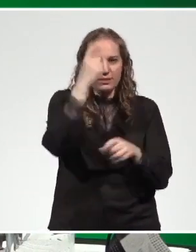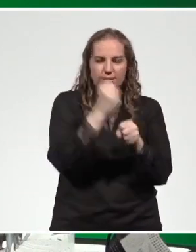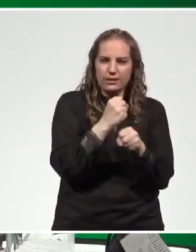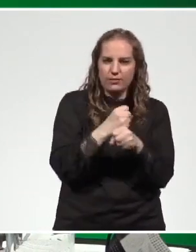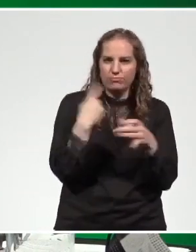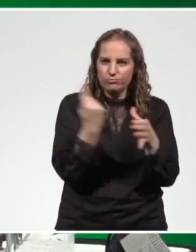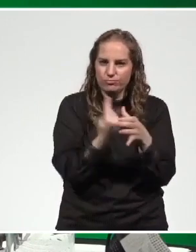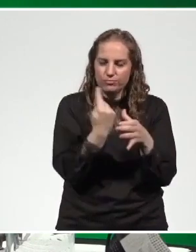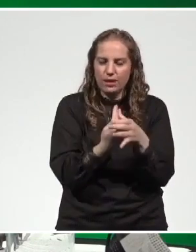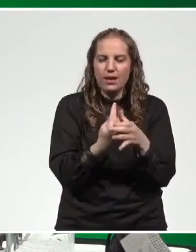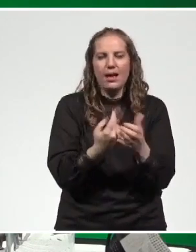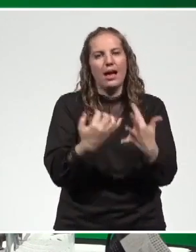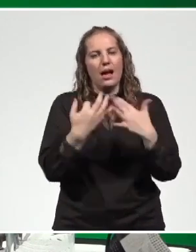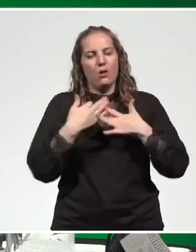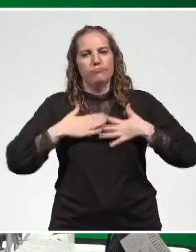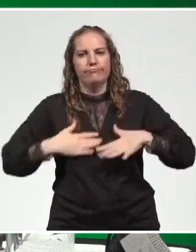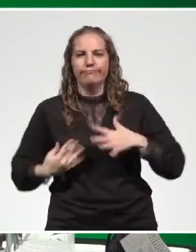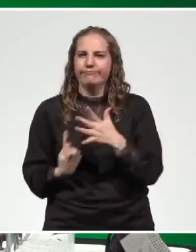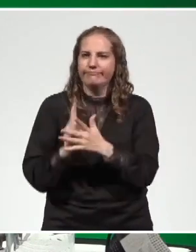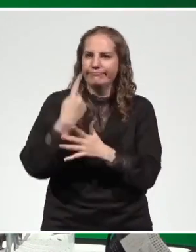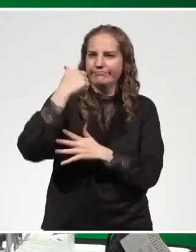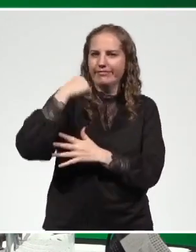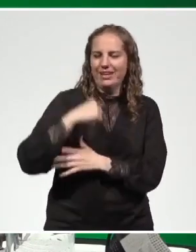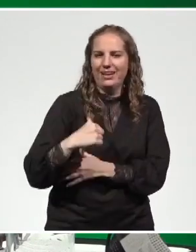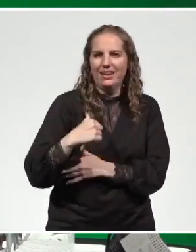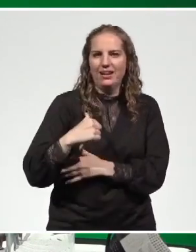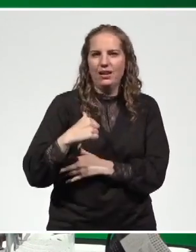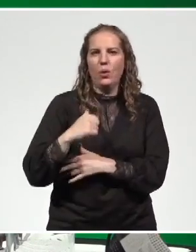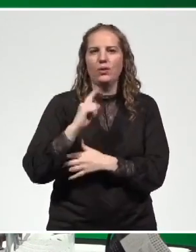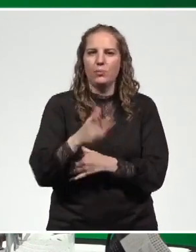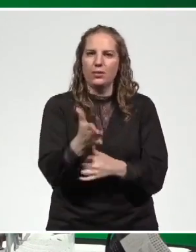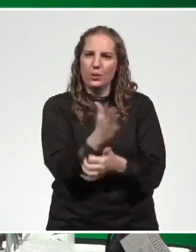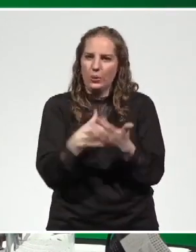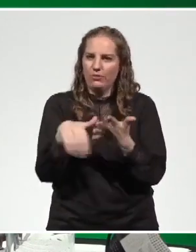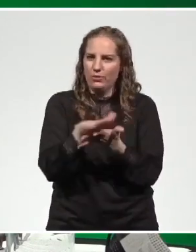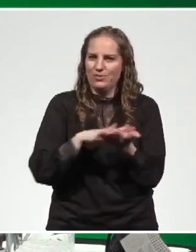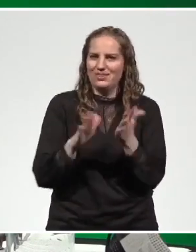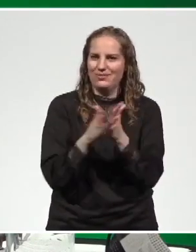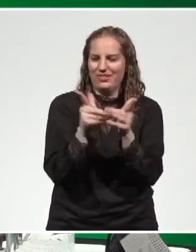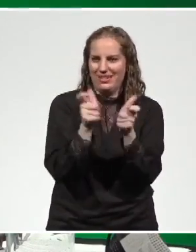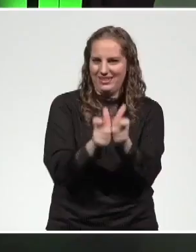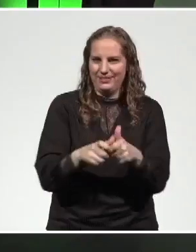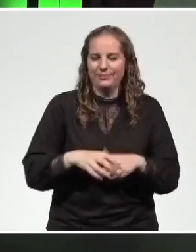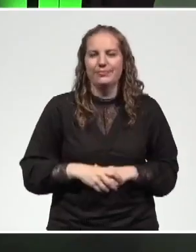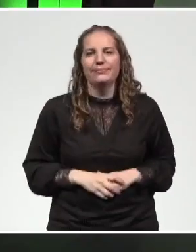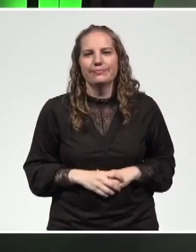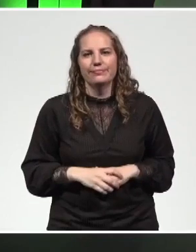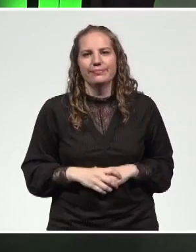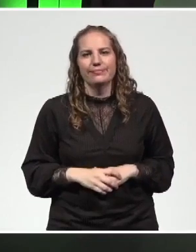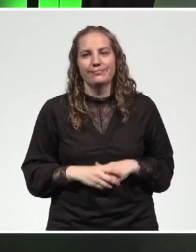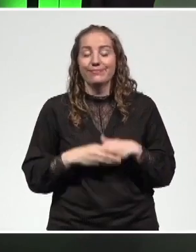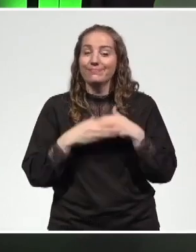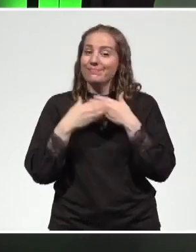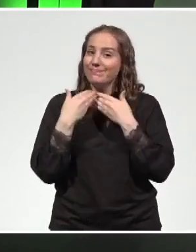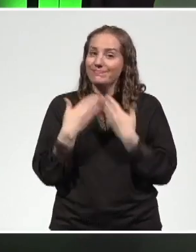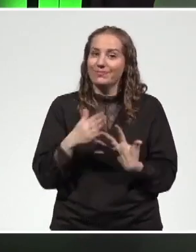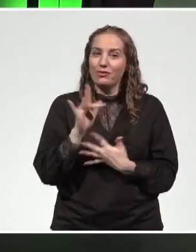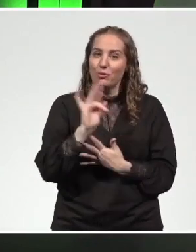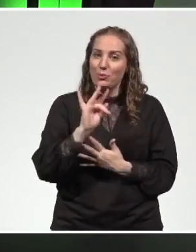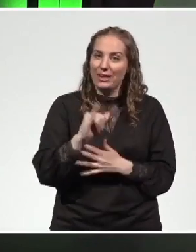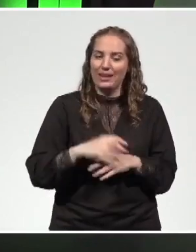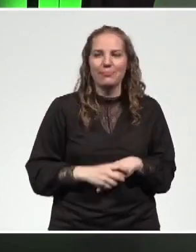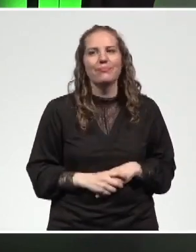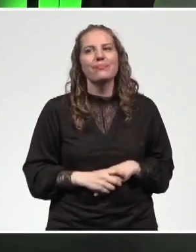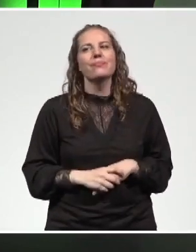eykur velsæld og hluti af innviðum samfélagsins. Við yfir til þín, Guðmundur Ingi. Já,